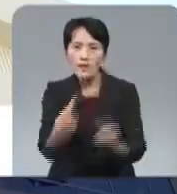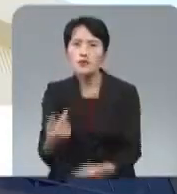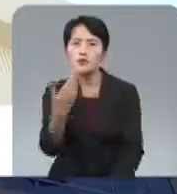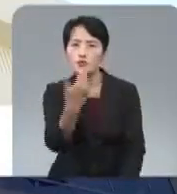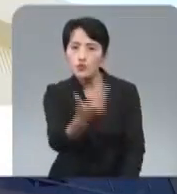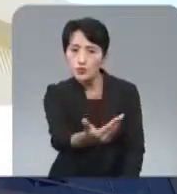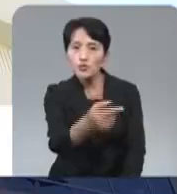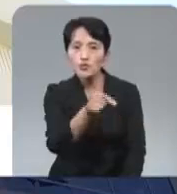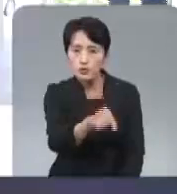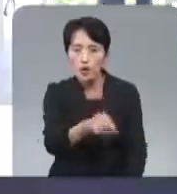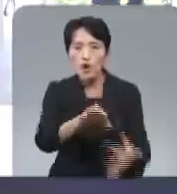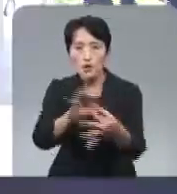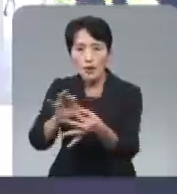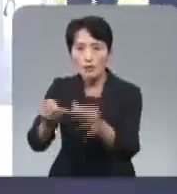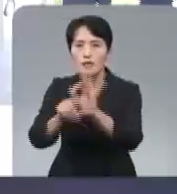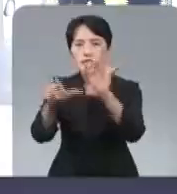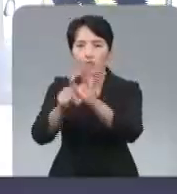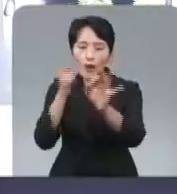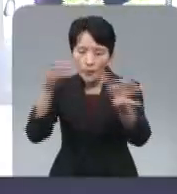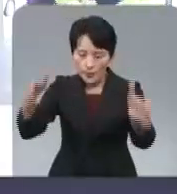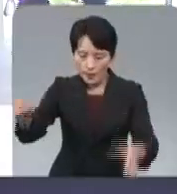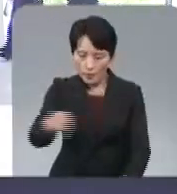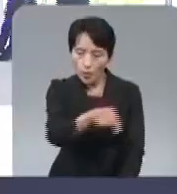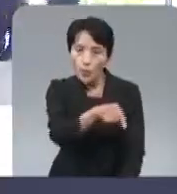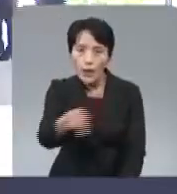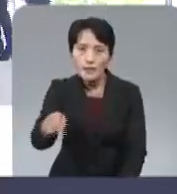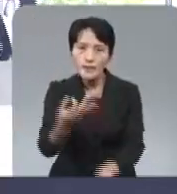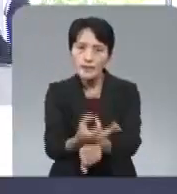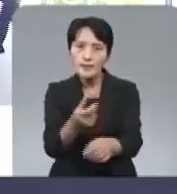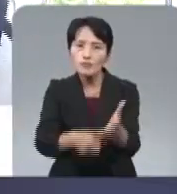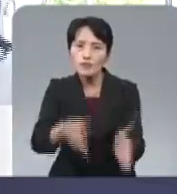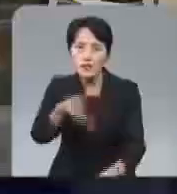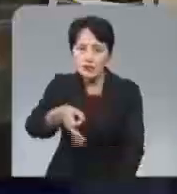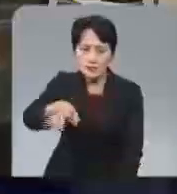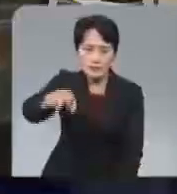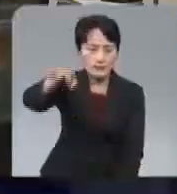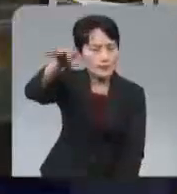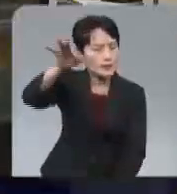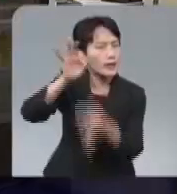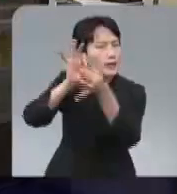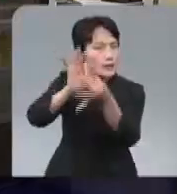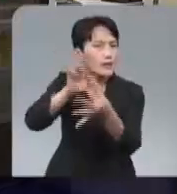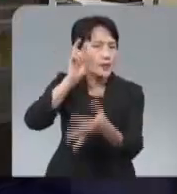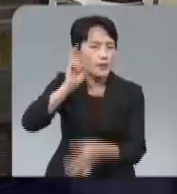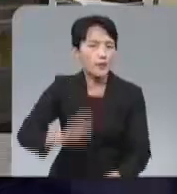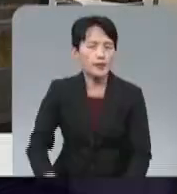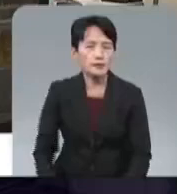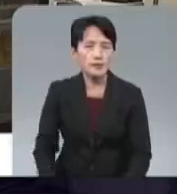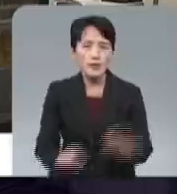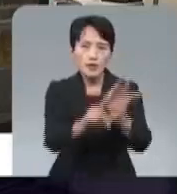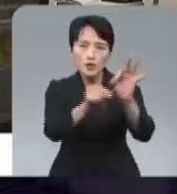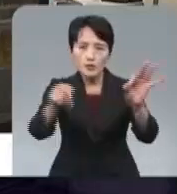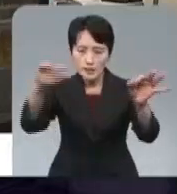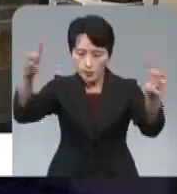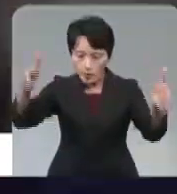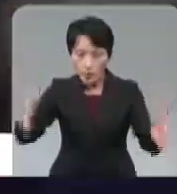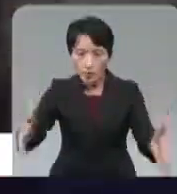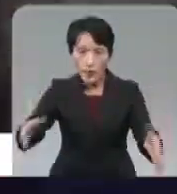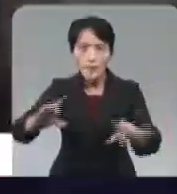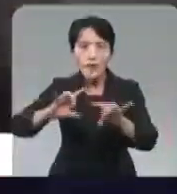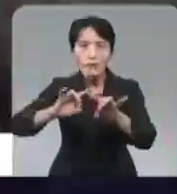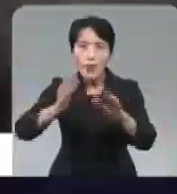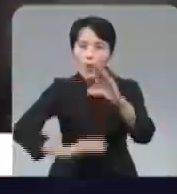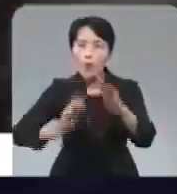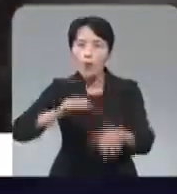de la pression inflationniste hommes afin d'assurer la stabilité des prix les autorités publiques projet de jurés au maximum à les